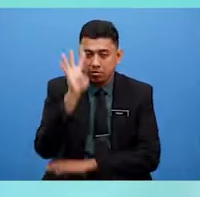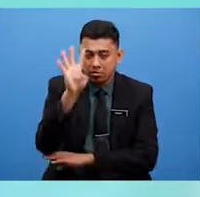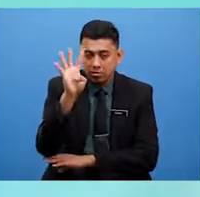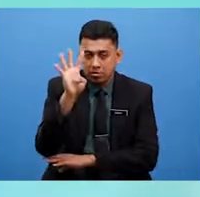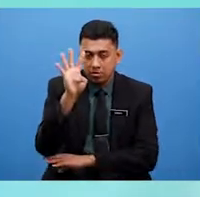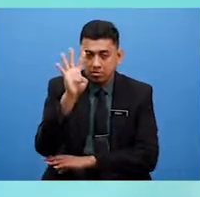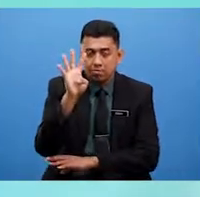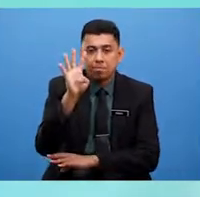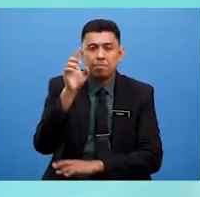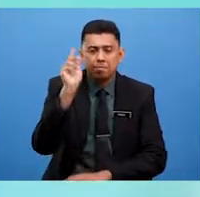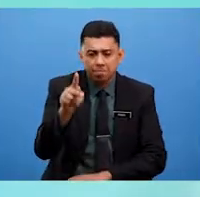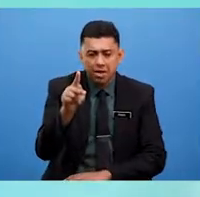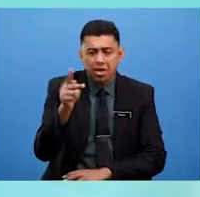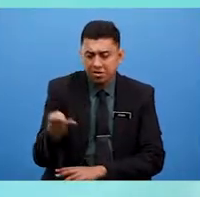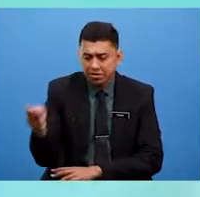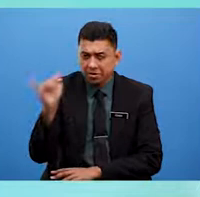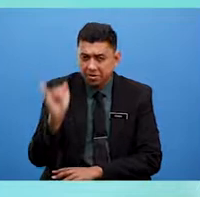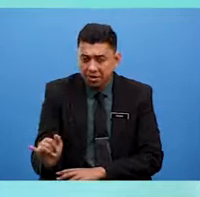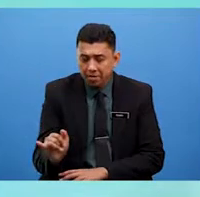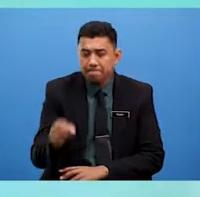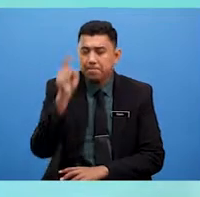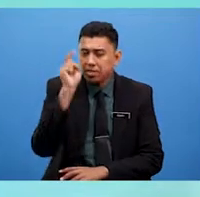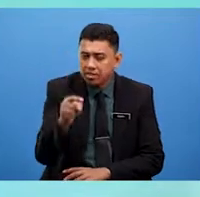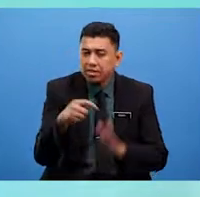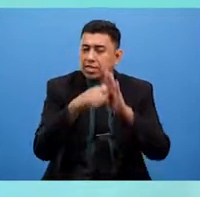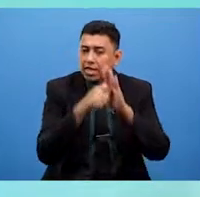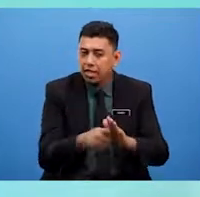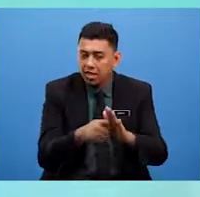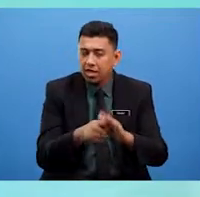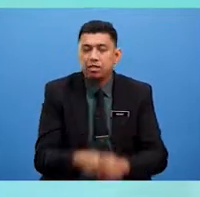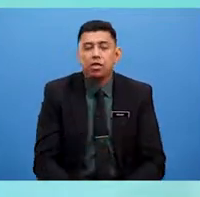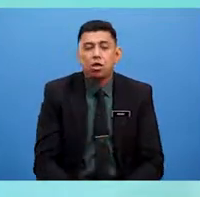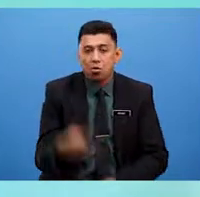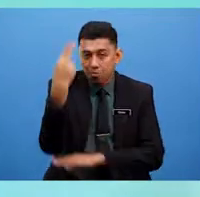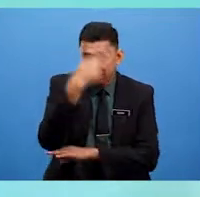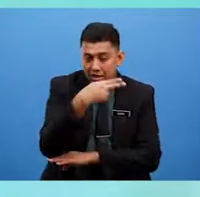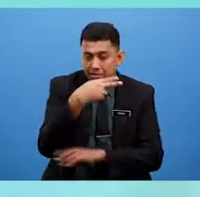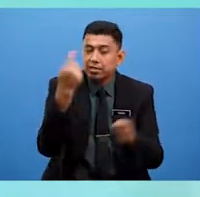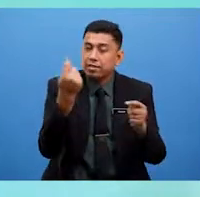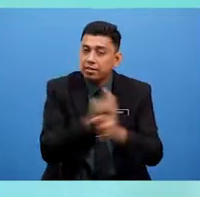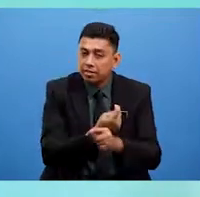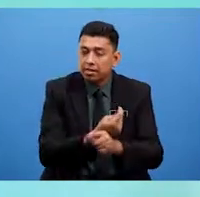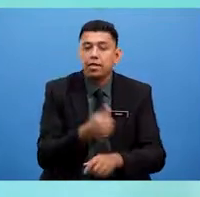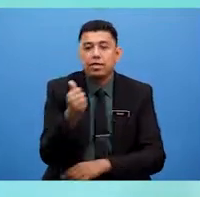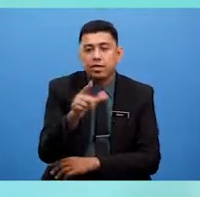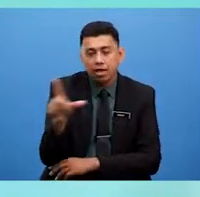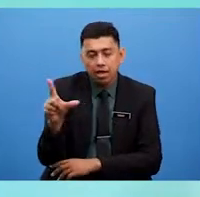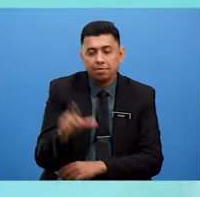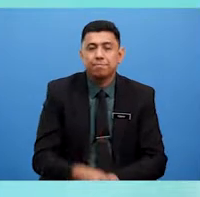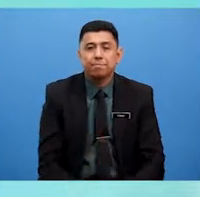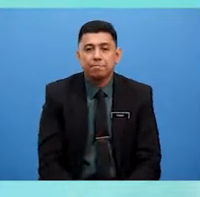Empat komponen yang perlu diberi penekanan dalam persediaan yang mantap untuk menghadapi sesuatu pertandingan